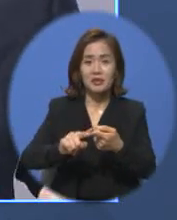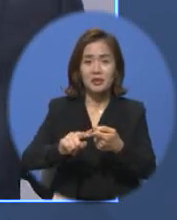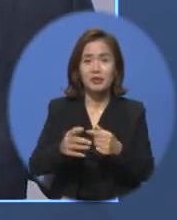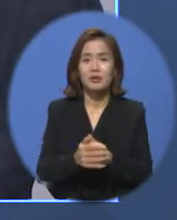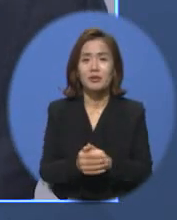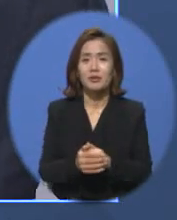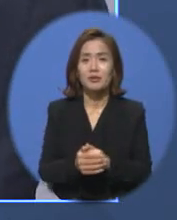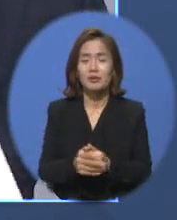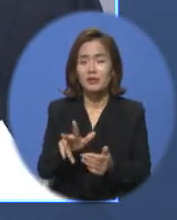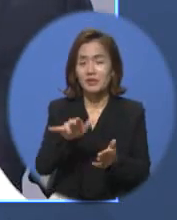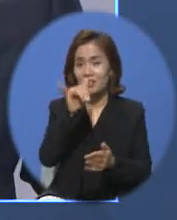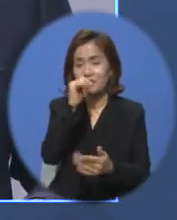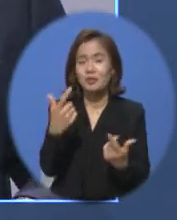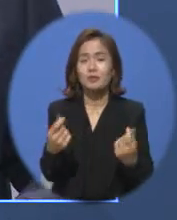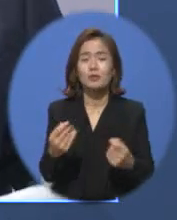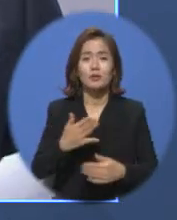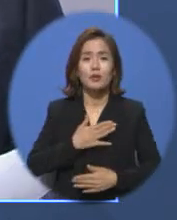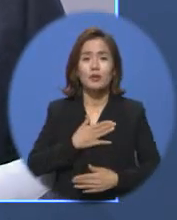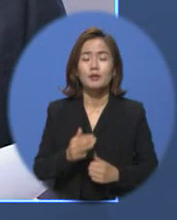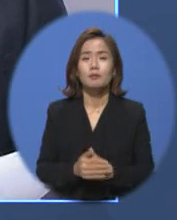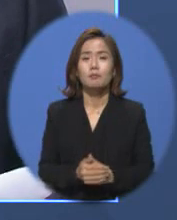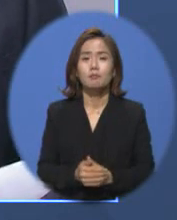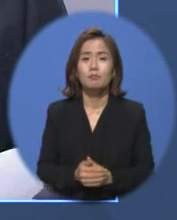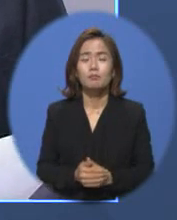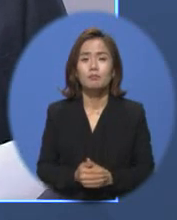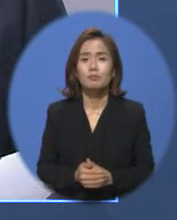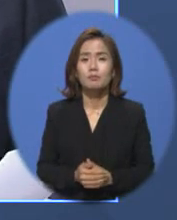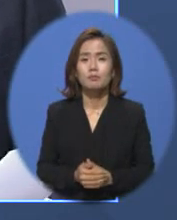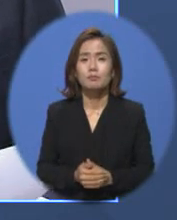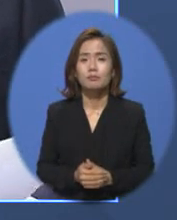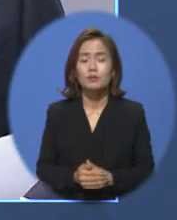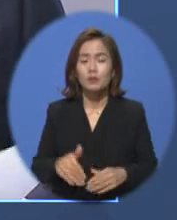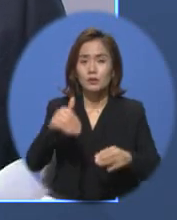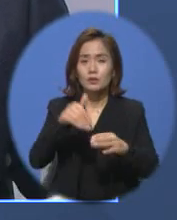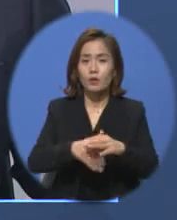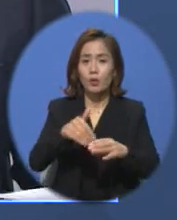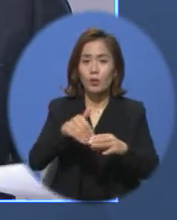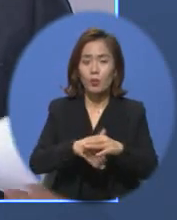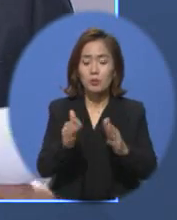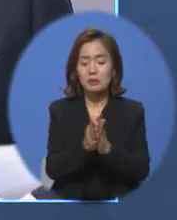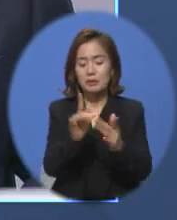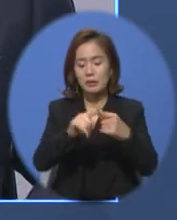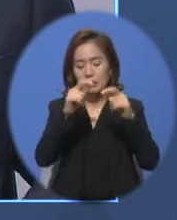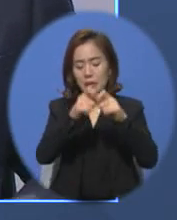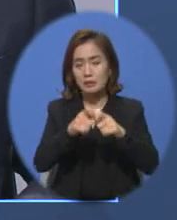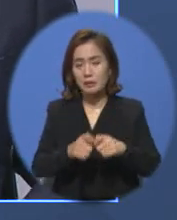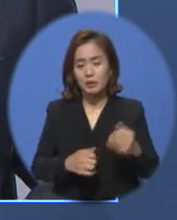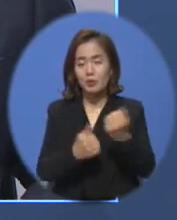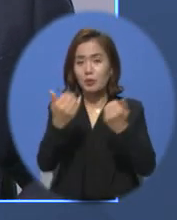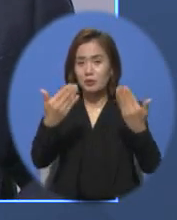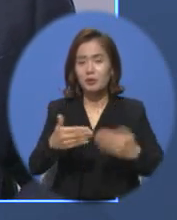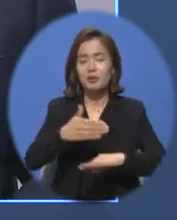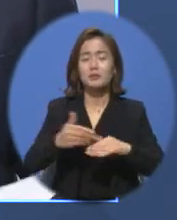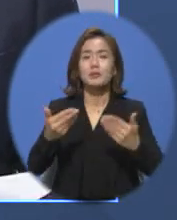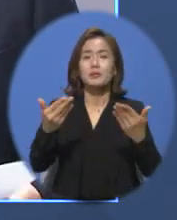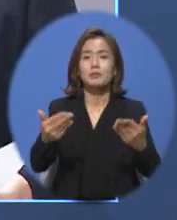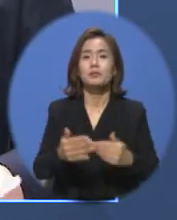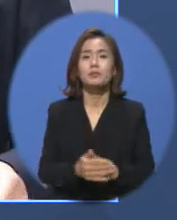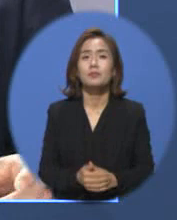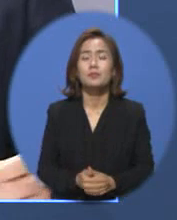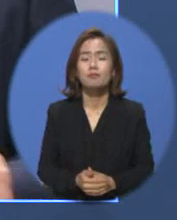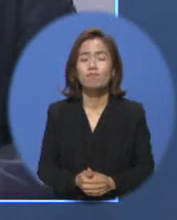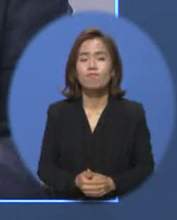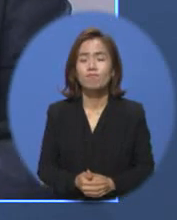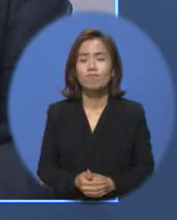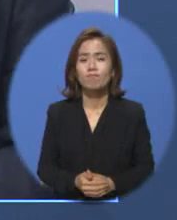경쟁심이어느정도느껴지는것같습니다. 제선거운동자료를그렇게 자세히설명해